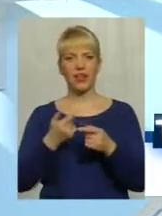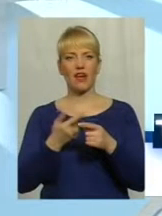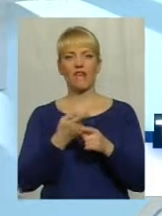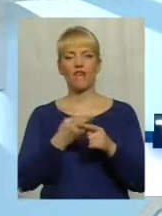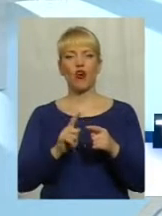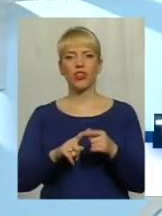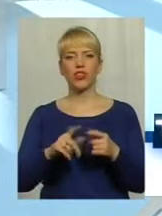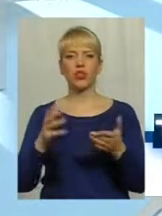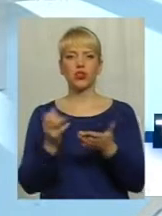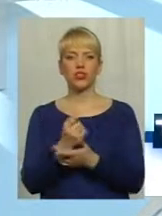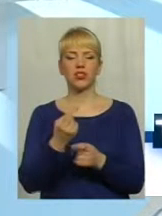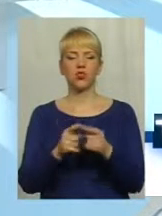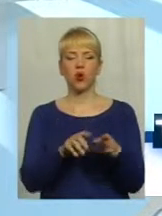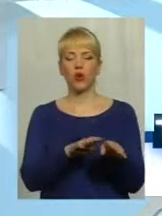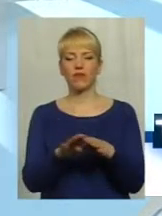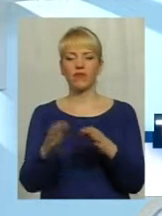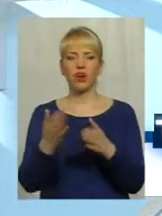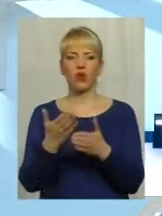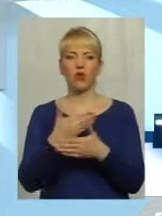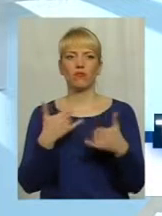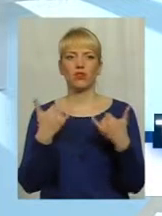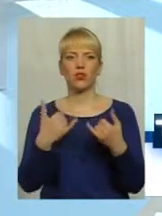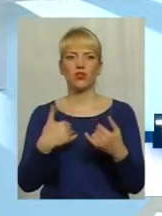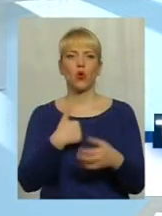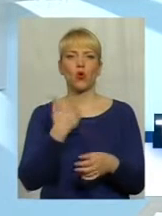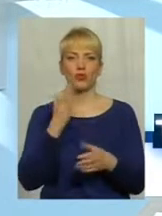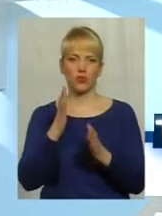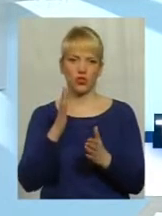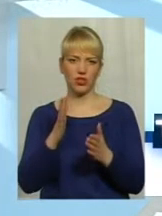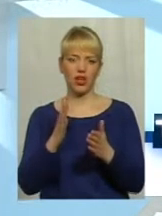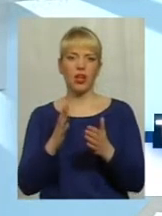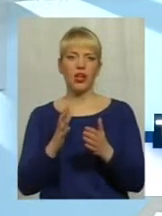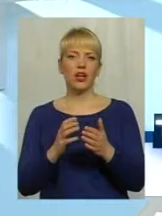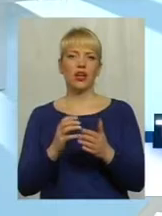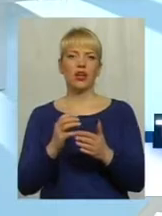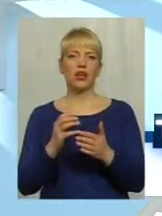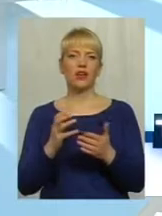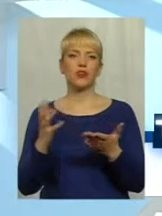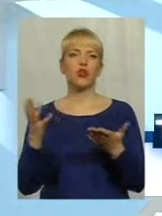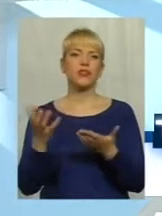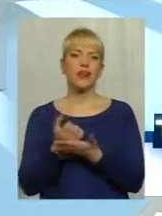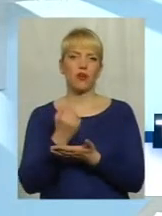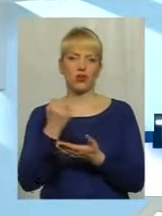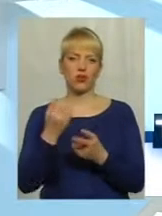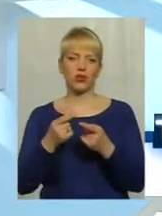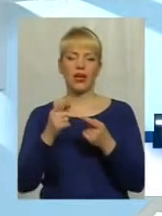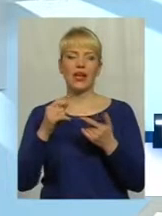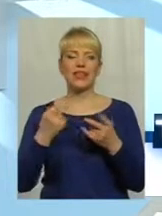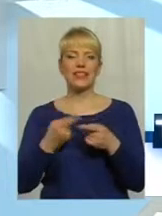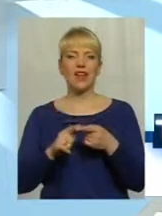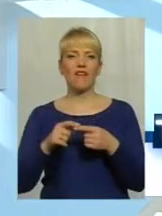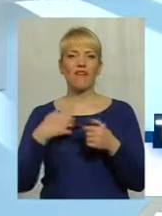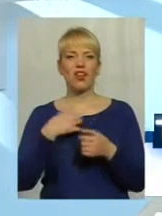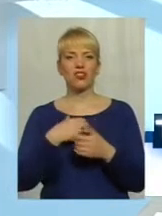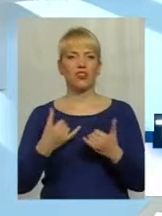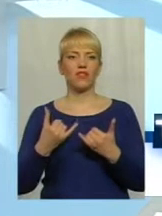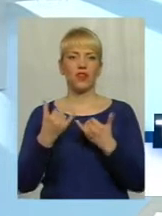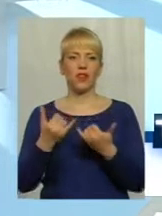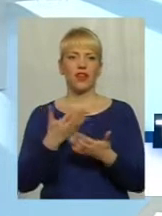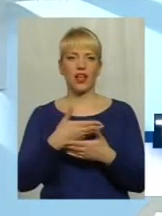досягли того рівня, якого зараз ми хочемо досягнути. І тому це для нас важливо говорити. Говорити про це.